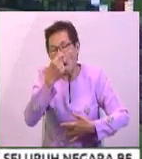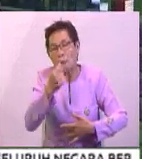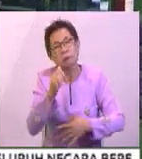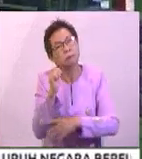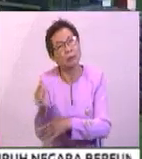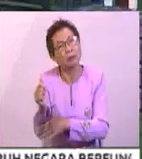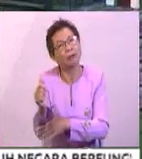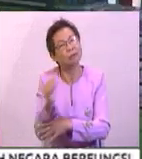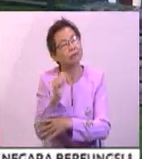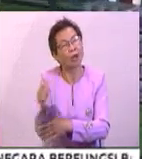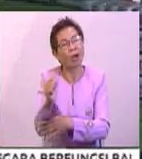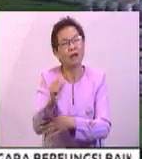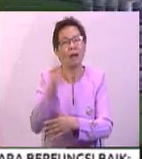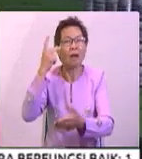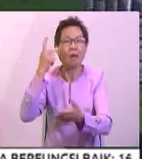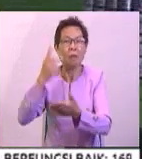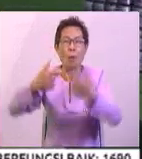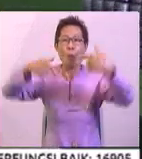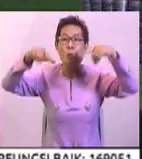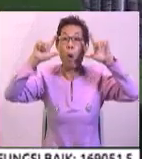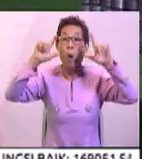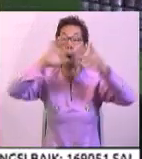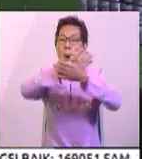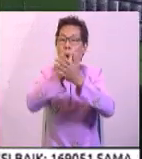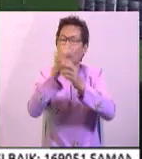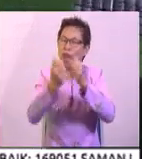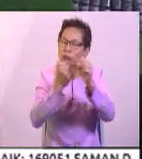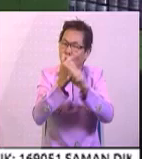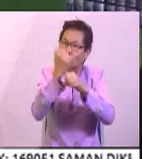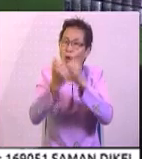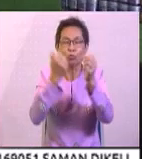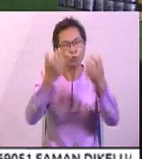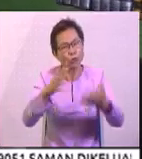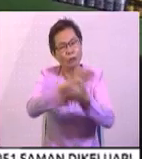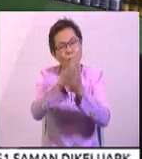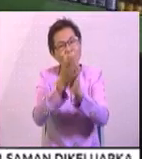dan dikenali ramai dalam masa beberapa tahun sahaja.